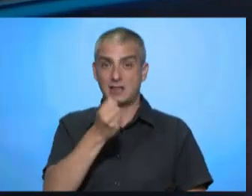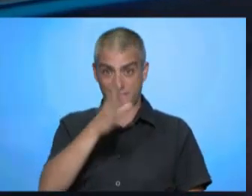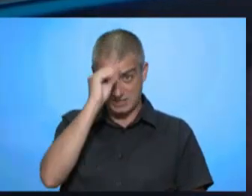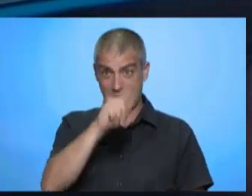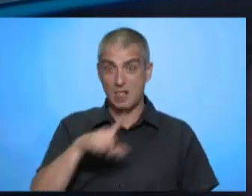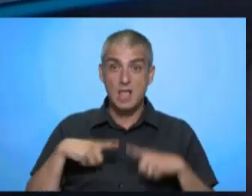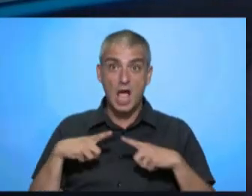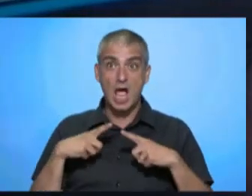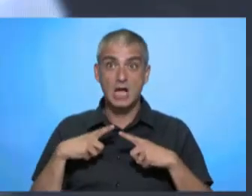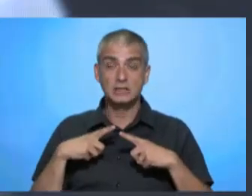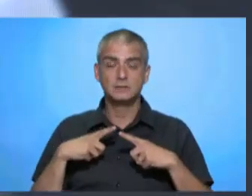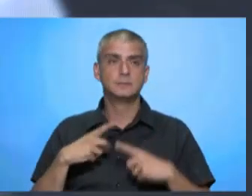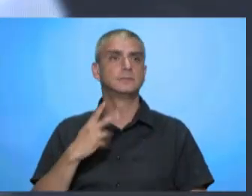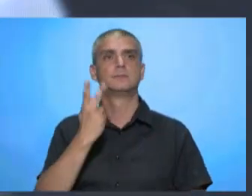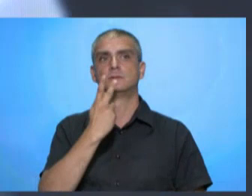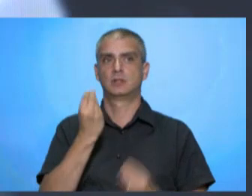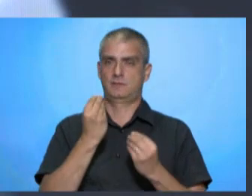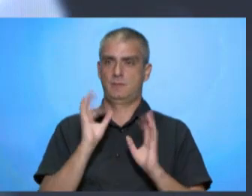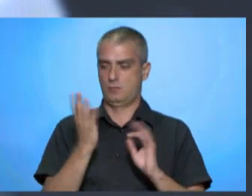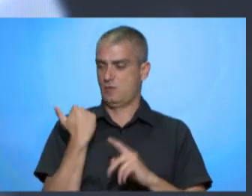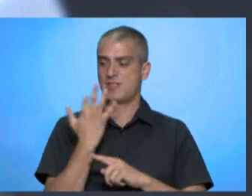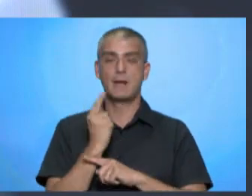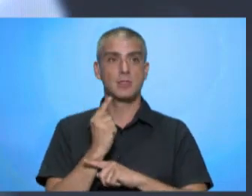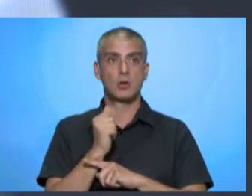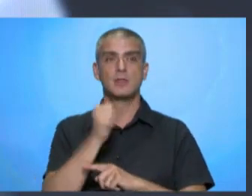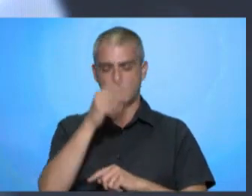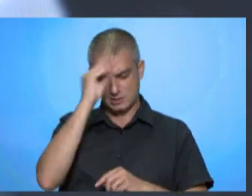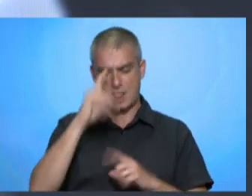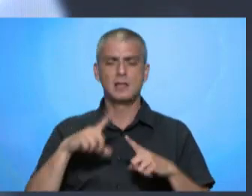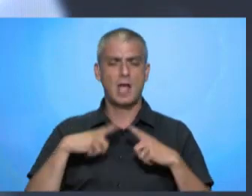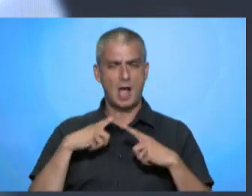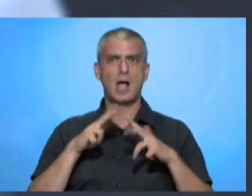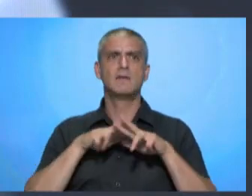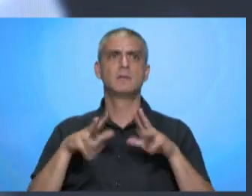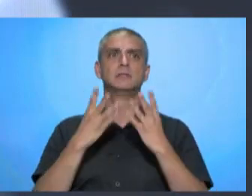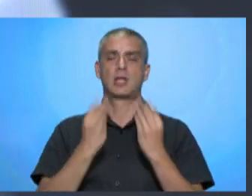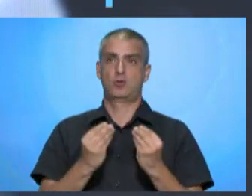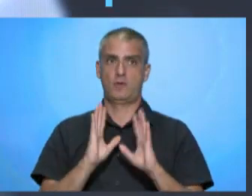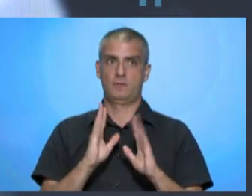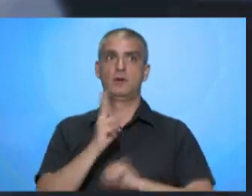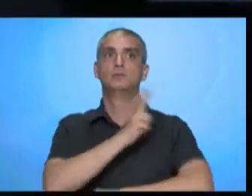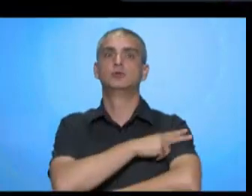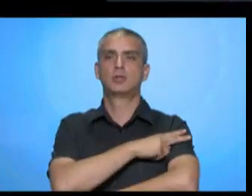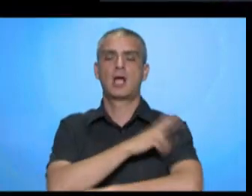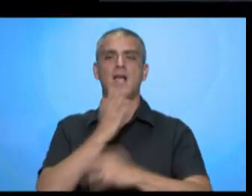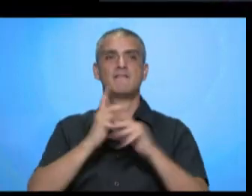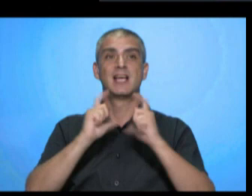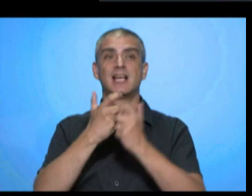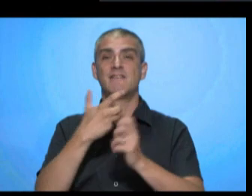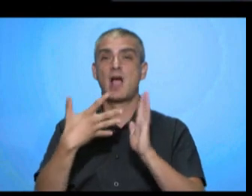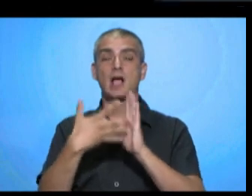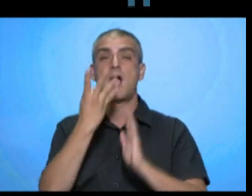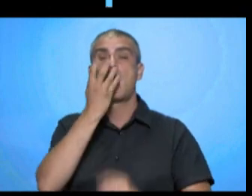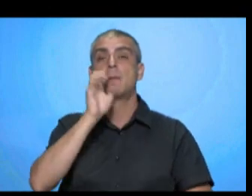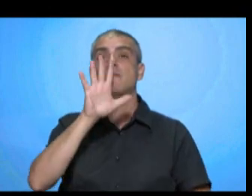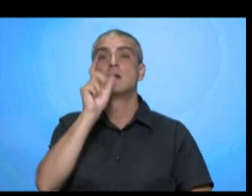חי? שני דברים ממש מהדקות האחרונות. גאולה, קודם כל הילד חי ומצבו טוב. המשטרה היום עקבה לחקירה יותר